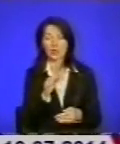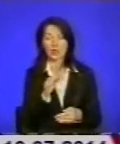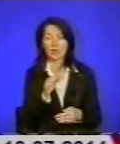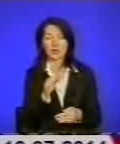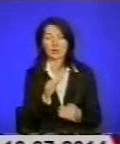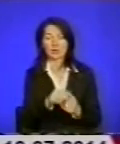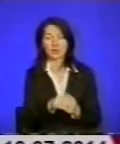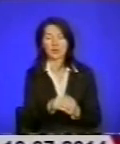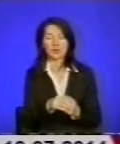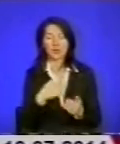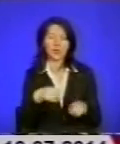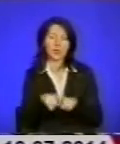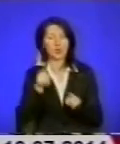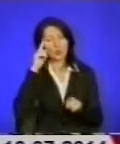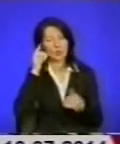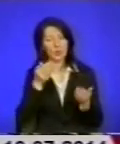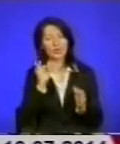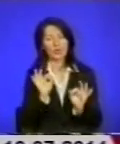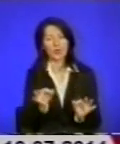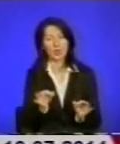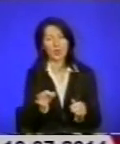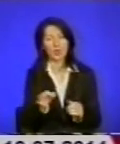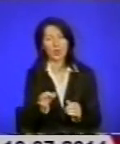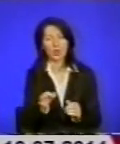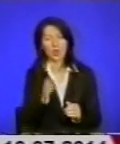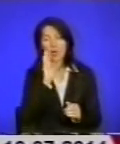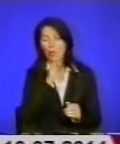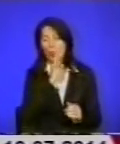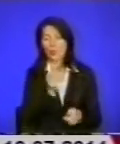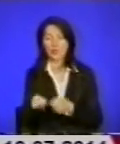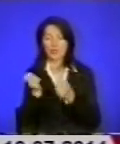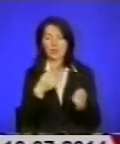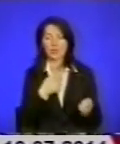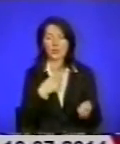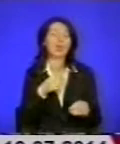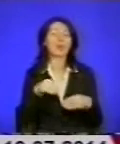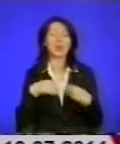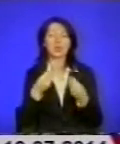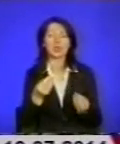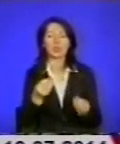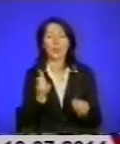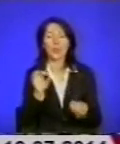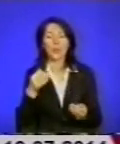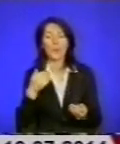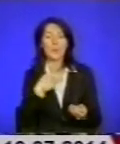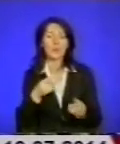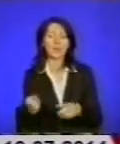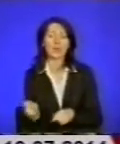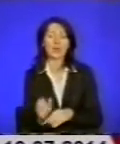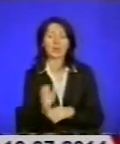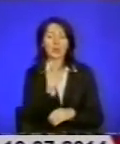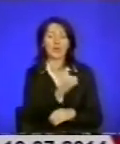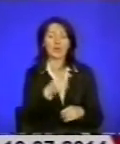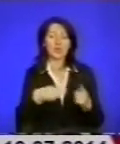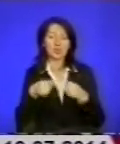понукли, думали, може і правда. А він каже: мамо, принеси мені передачу, бо мене повезуть назад на Урал, бо